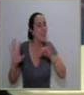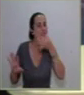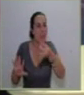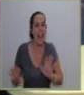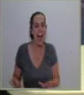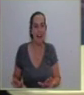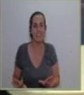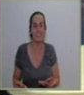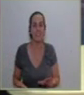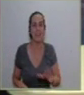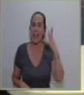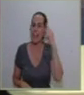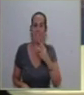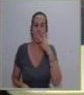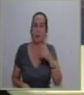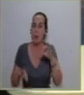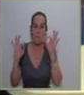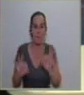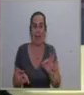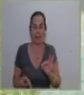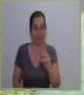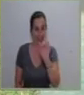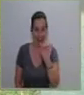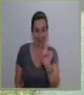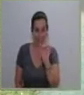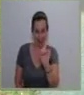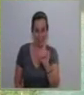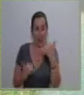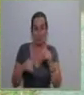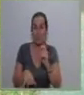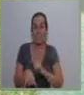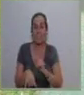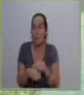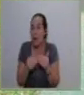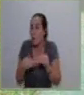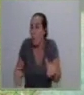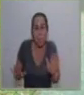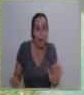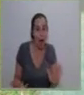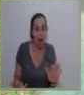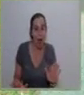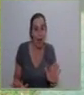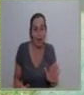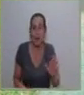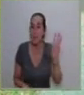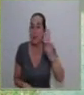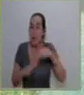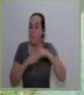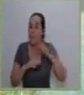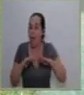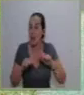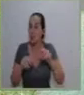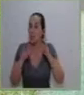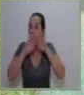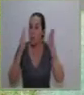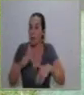זה. כיף לראות אותך, באמת כיף. אגב, עכשיו לזמן מוגבל מאוד, בשלומית בניית סוכות בעם,